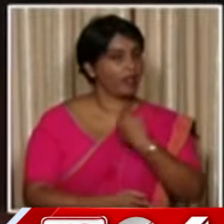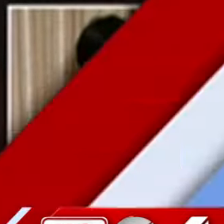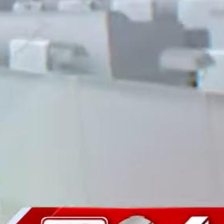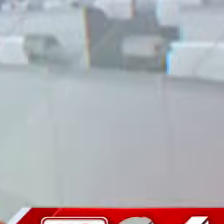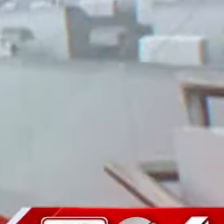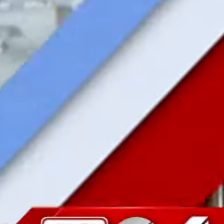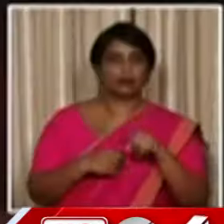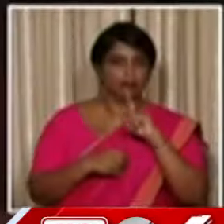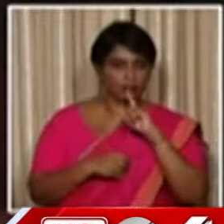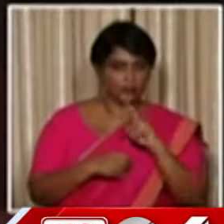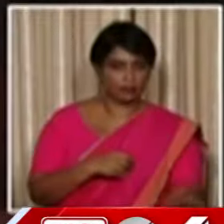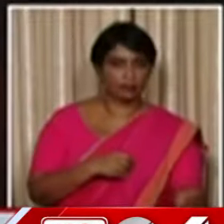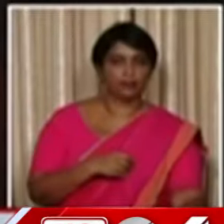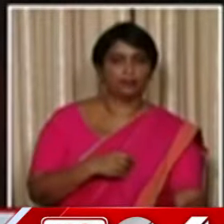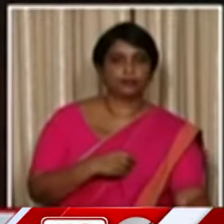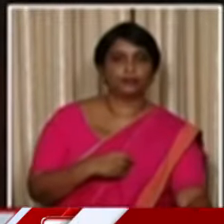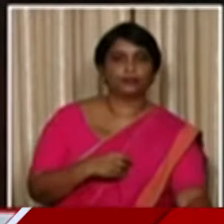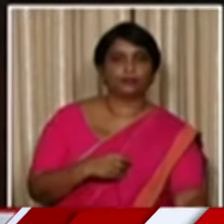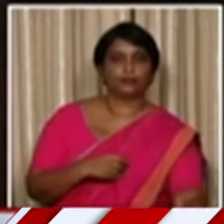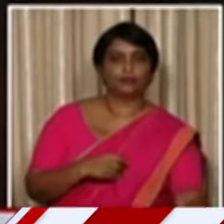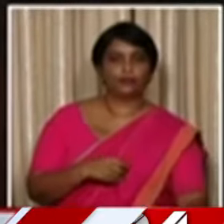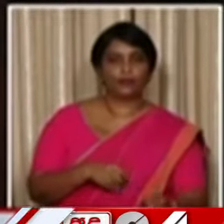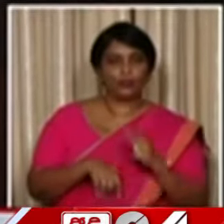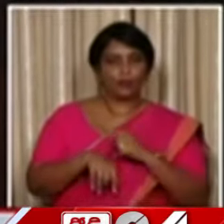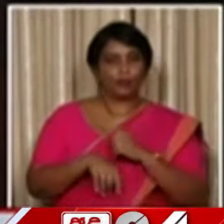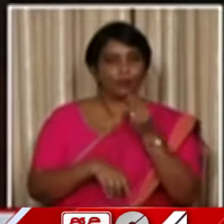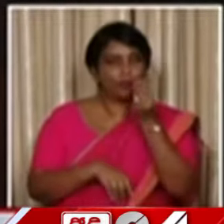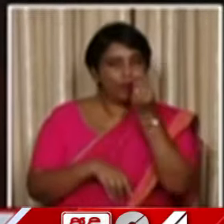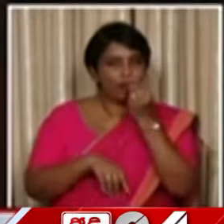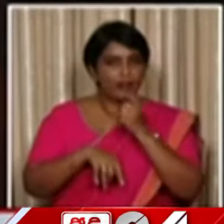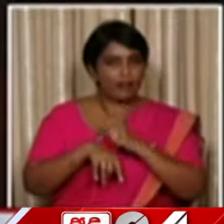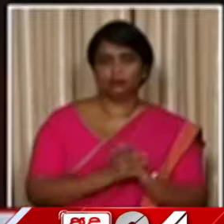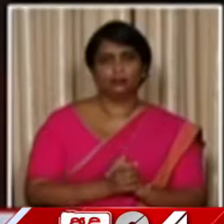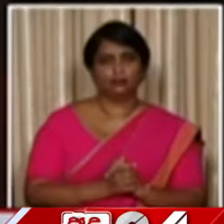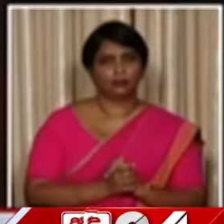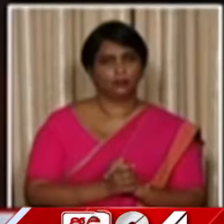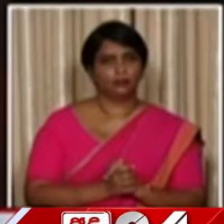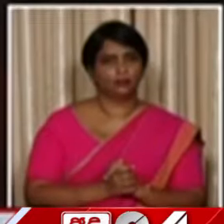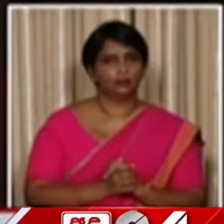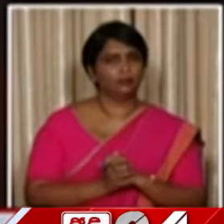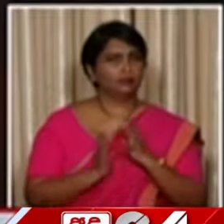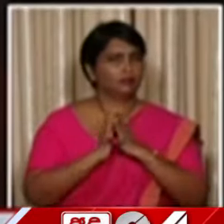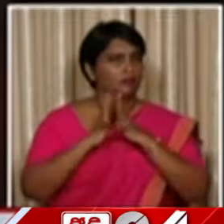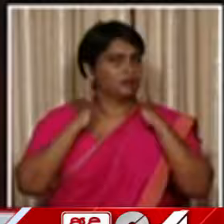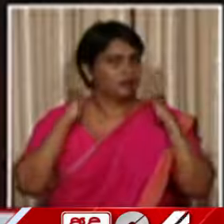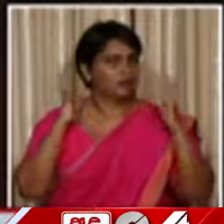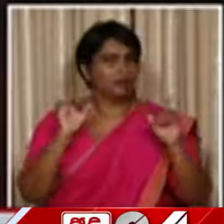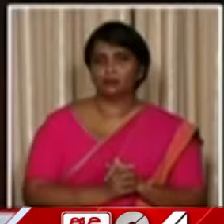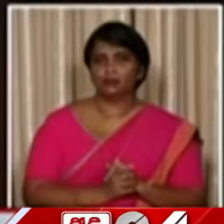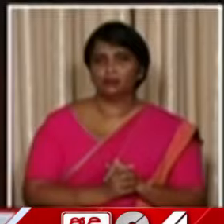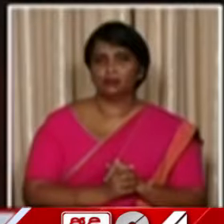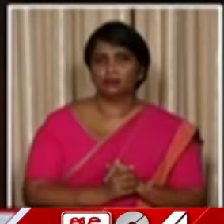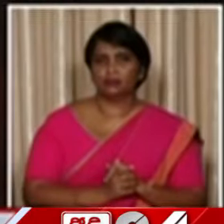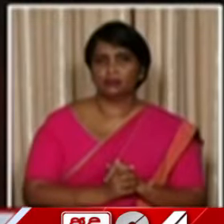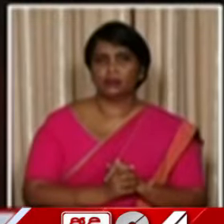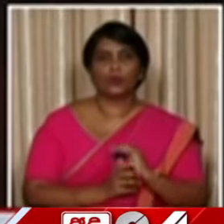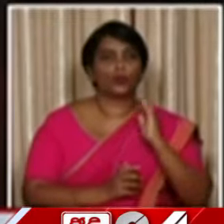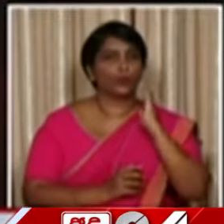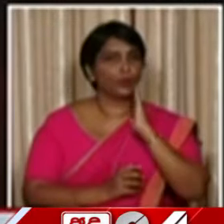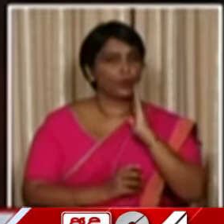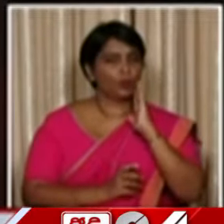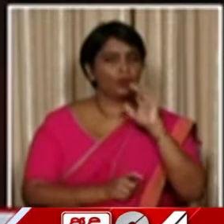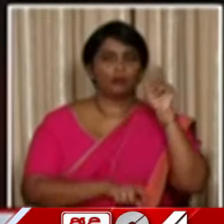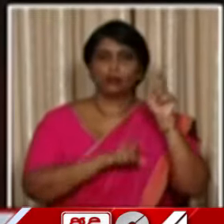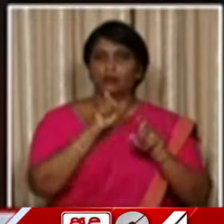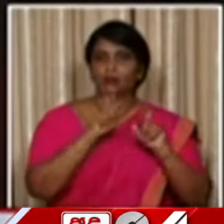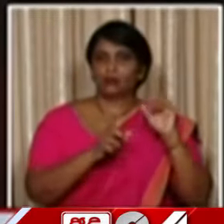සභාවේ මට තව පොඩි වෙලාවක් ලබා දෙන්න ලොකුවට කට කතා යනවා විදේශීය